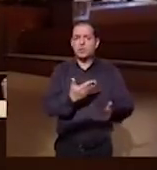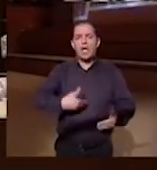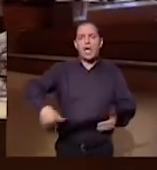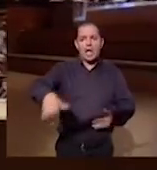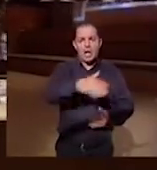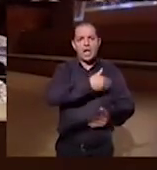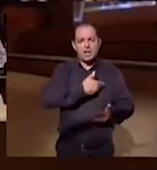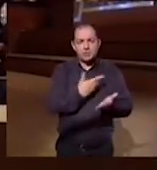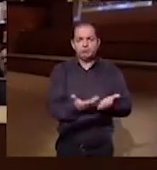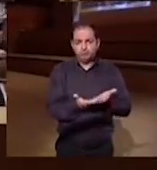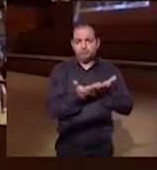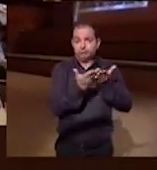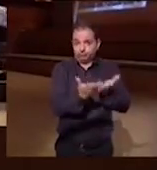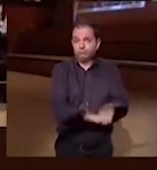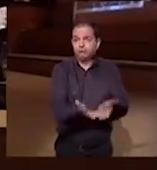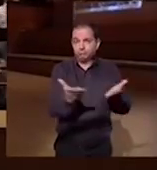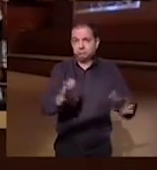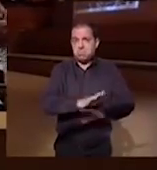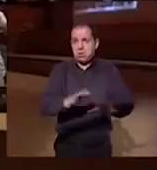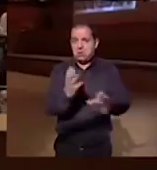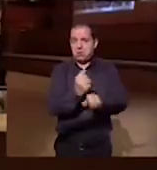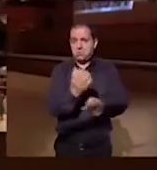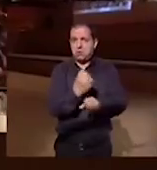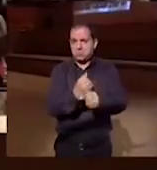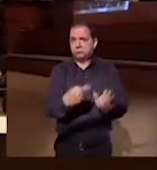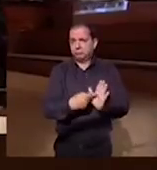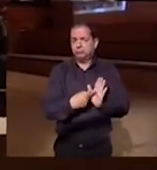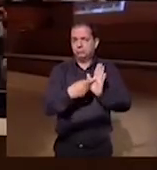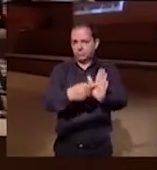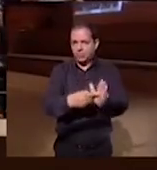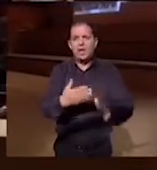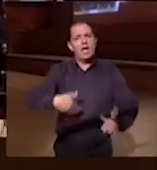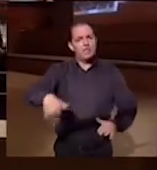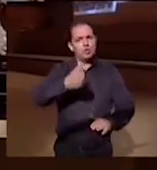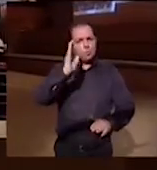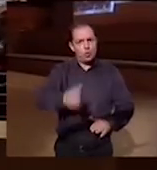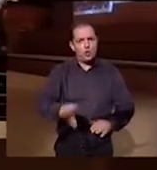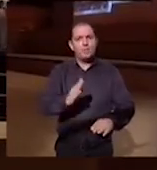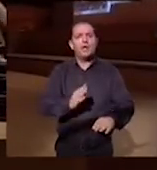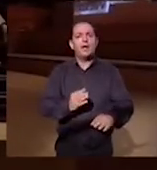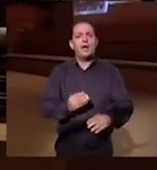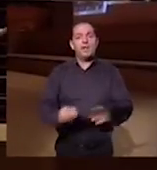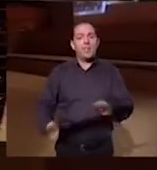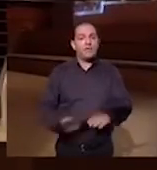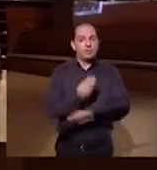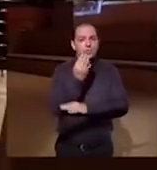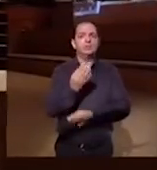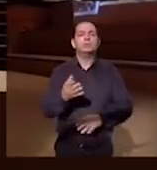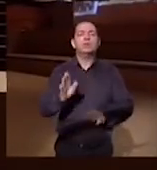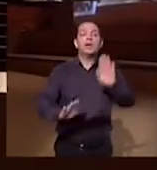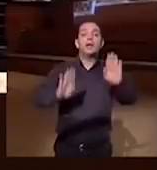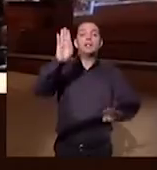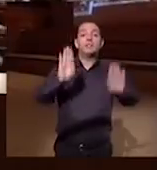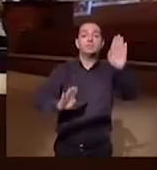για έξοδο της χώρας στις αγορές με το τέλος του προγράμματος τον ερχόμενο Αύγουστο,